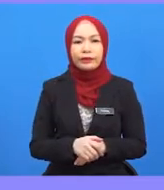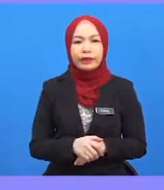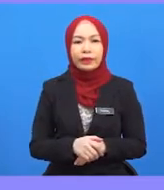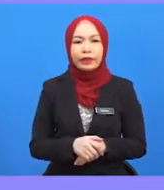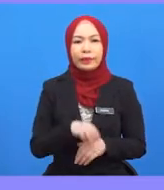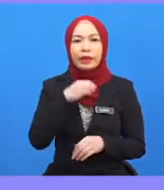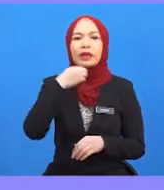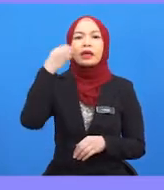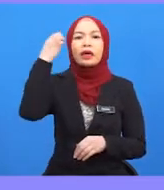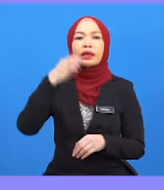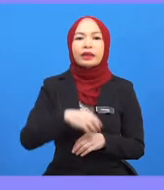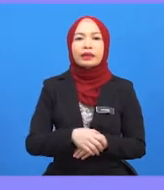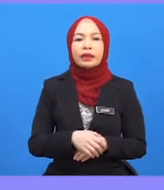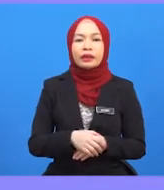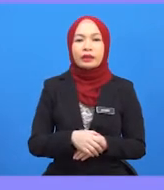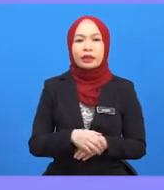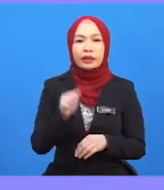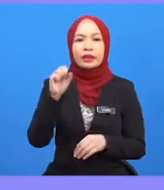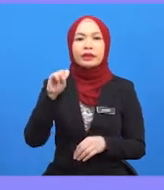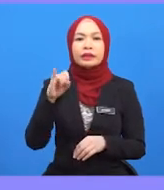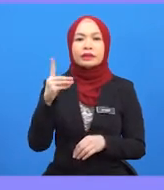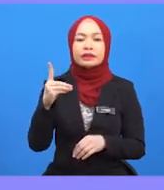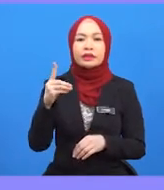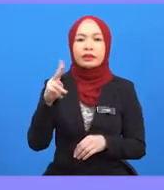Maka kepekatan asid nitrik ialah